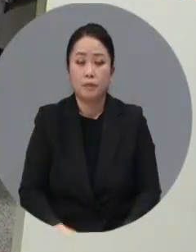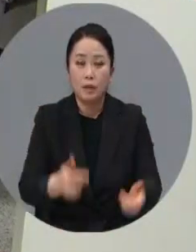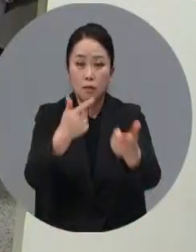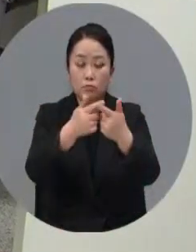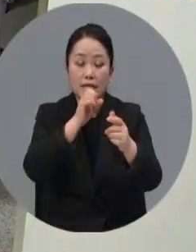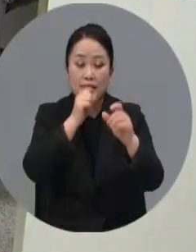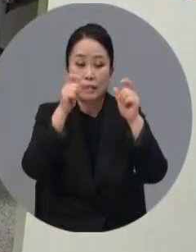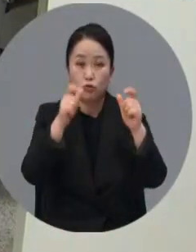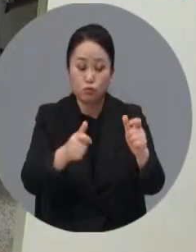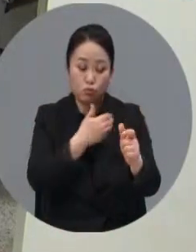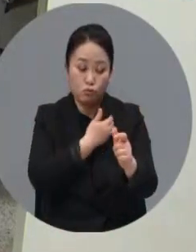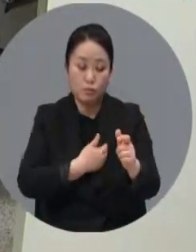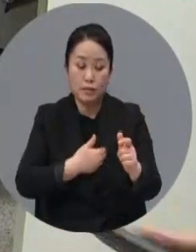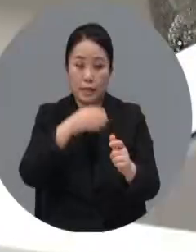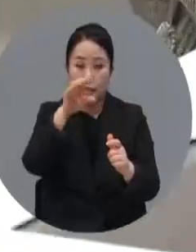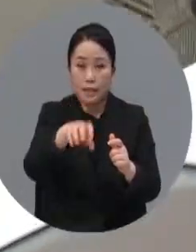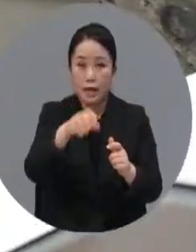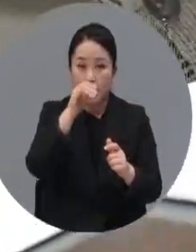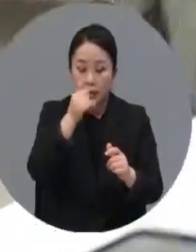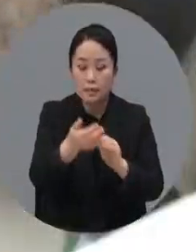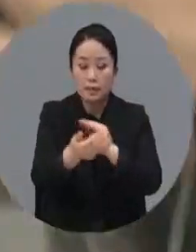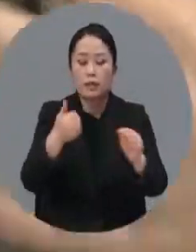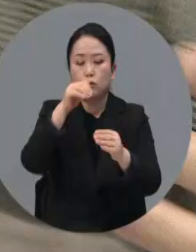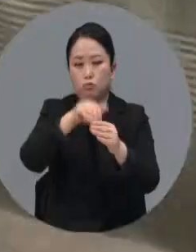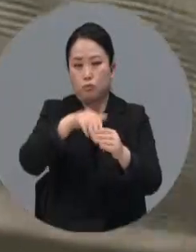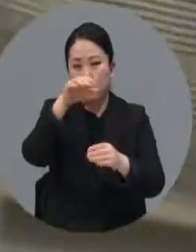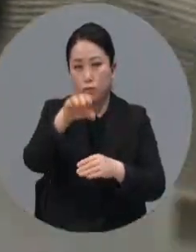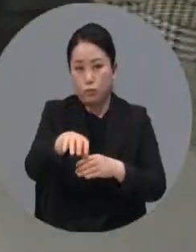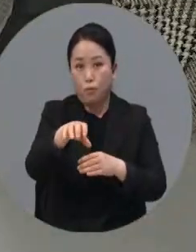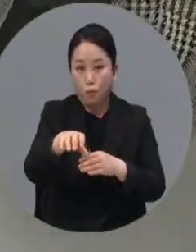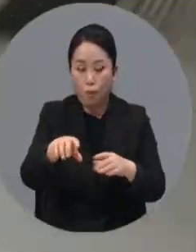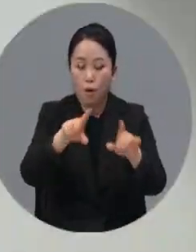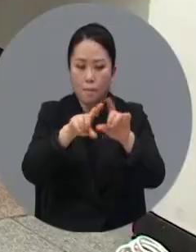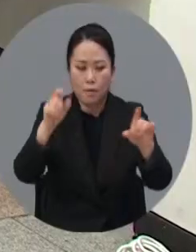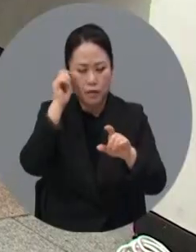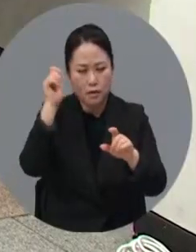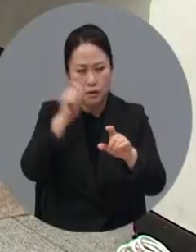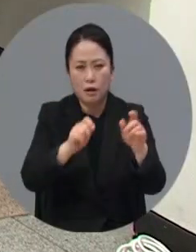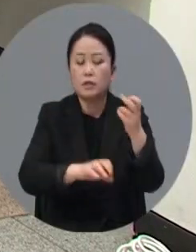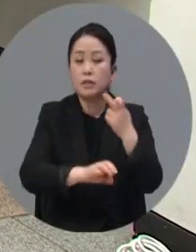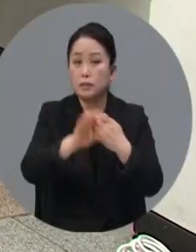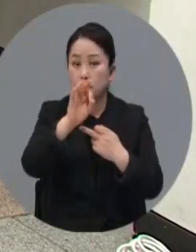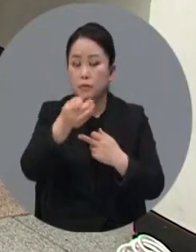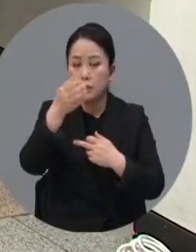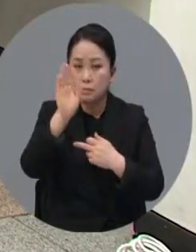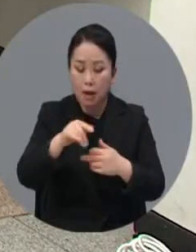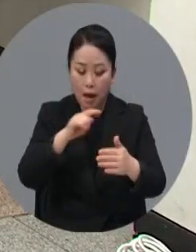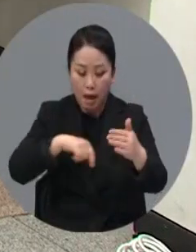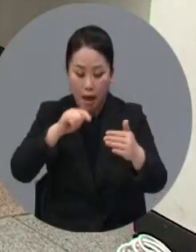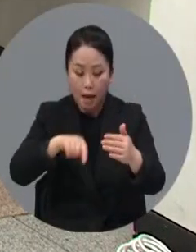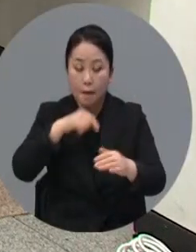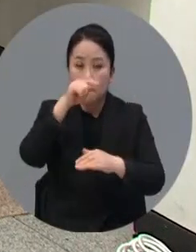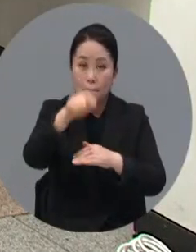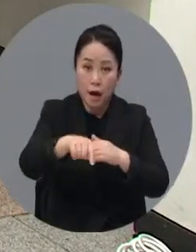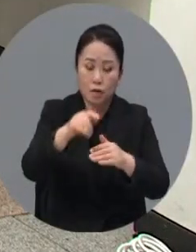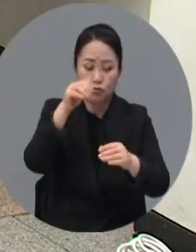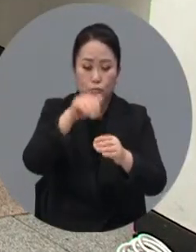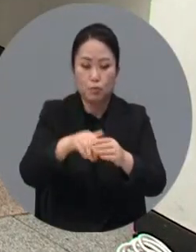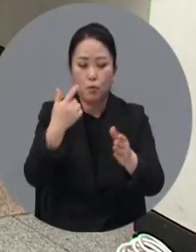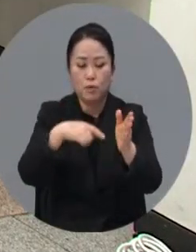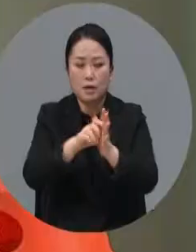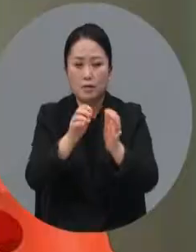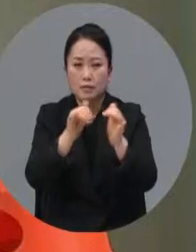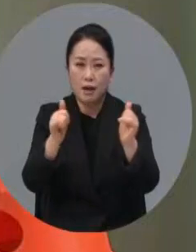부산 진구 한 주민센터에 설치된 사전투표소. 평일 이른 아침이지만 안팎은 투표하러 온 사람들로